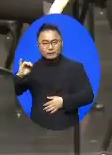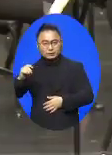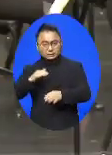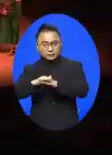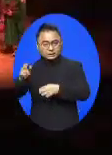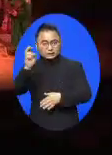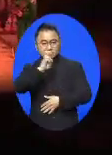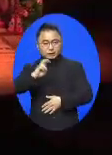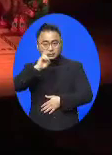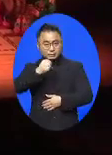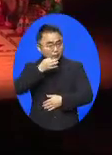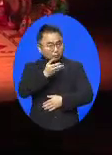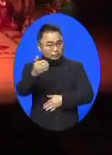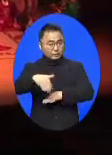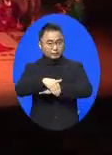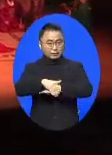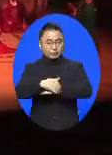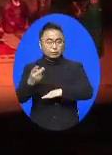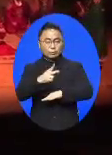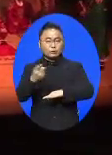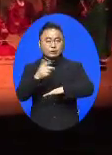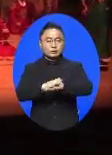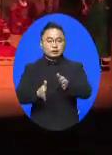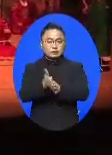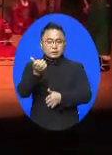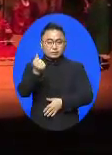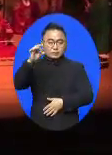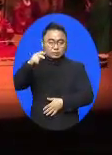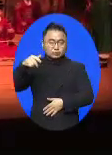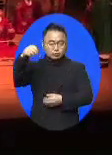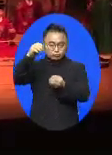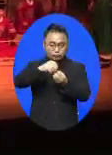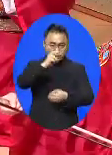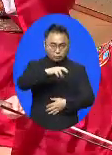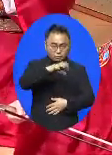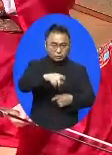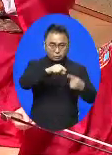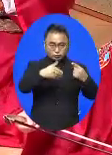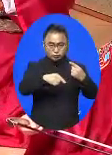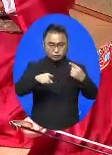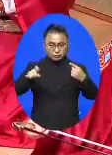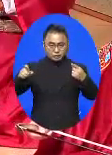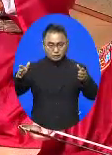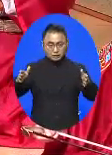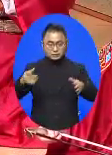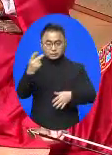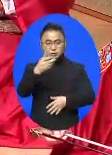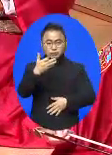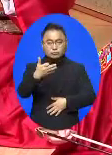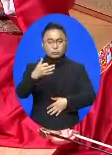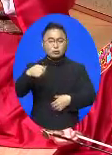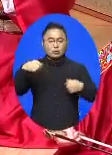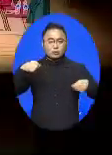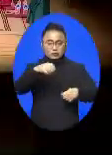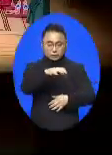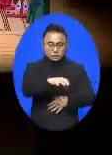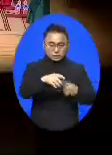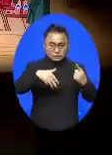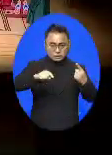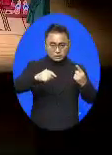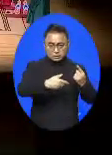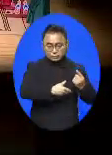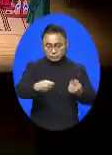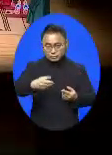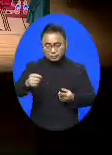예정입니다. 또한 대전시립 연전국악원은 오는 1월 9일부터 11일까지 2019년도 공연장